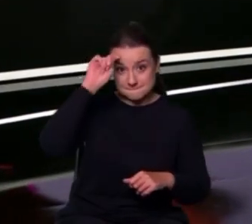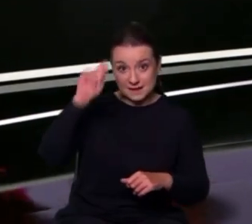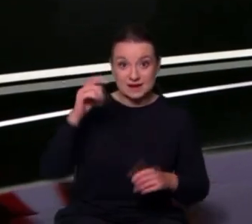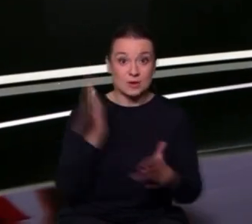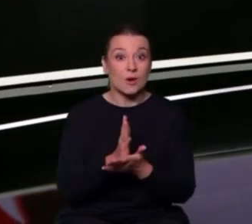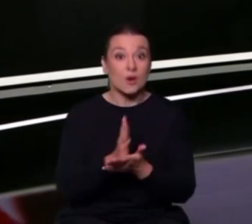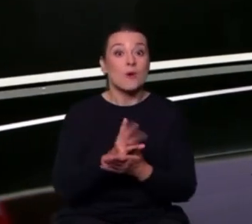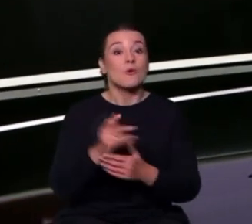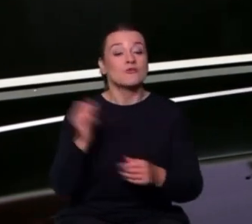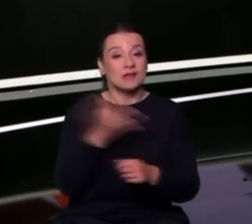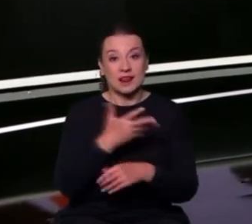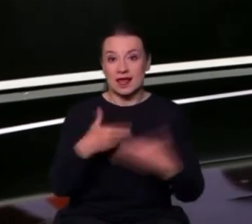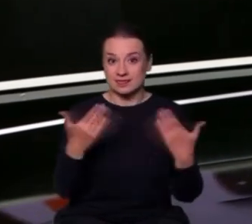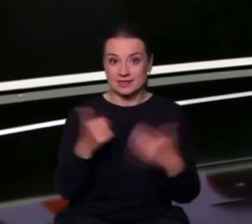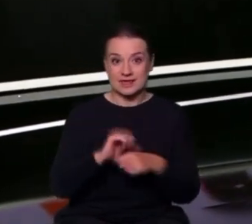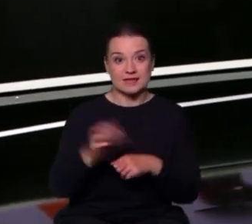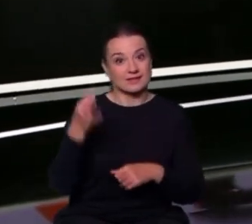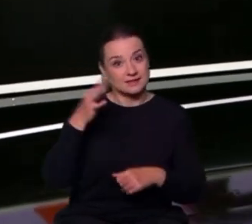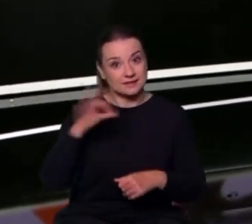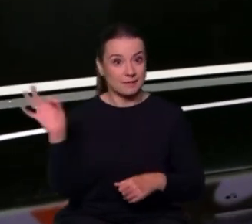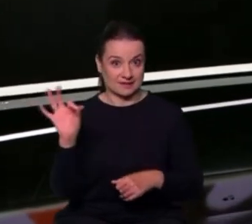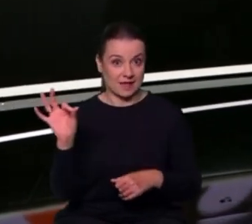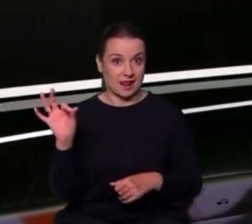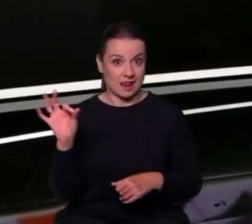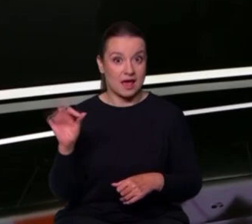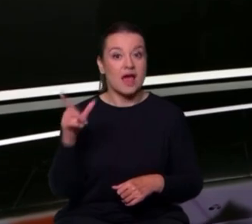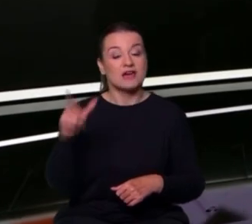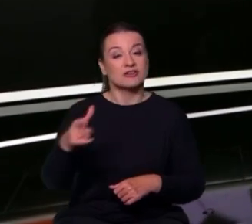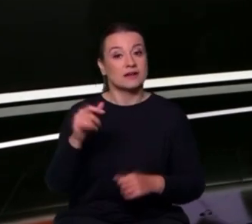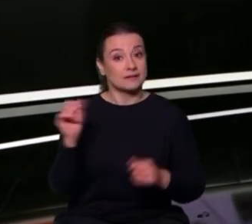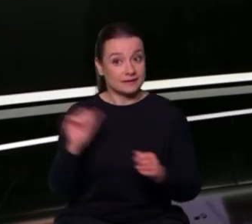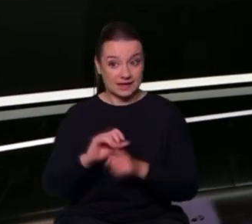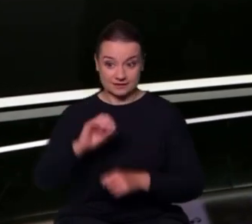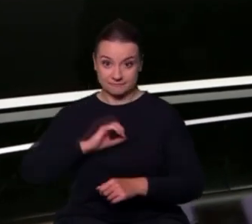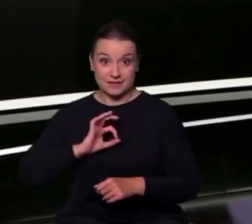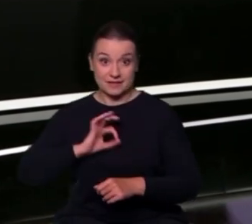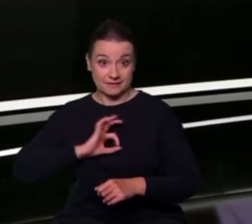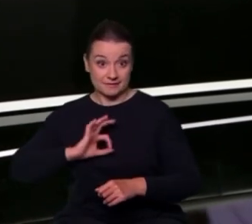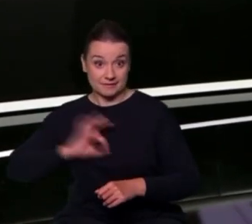Olimpiad Specjalnych. I mamy już pierwsze medale. Sukcesy wraz z zawodnikami świętuje Tomasz Wolny.